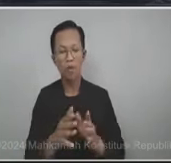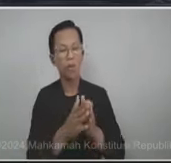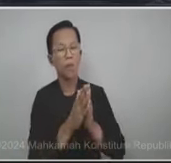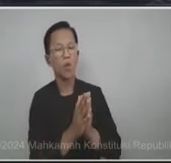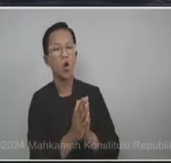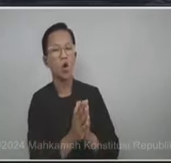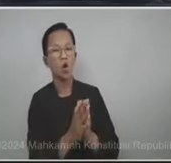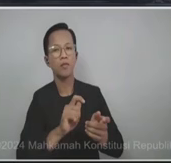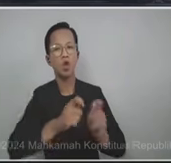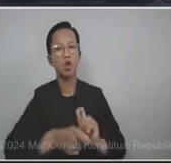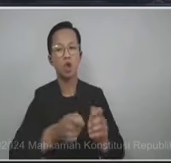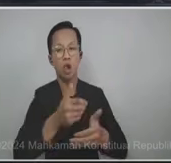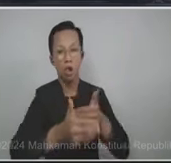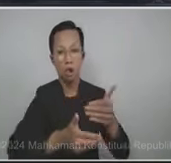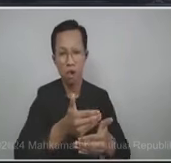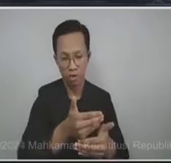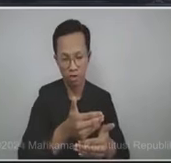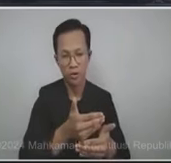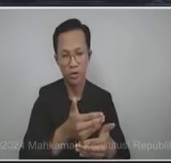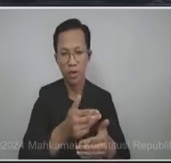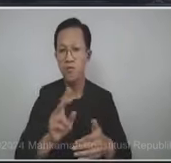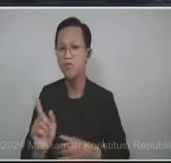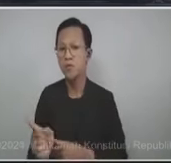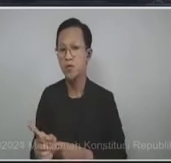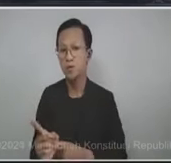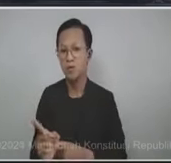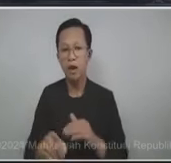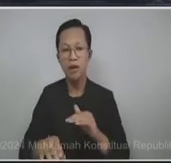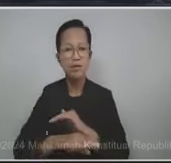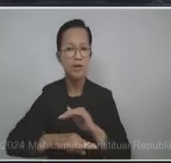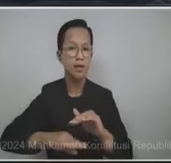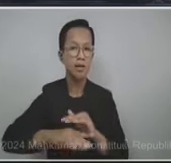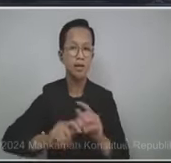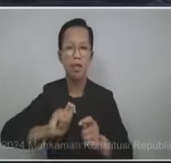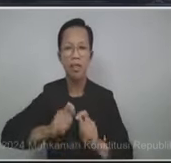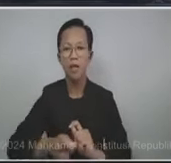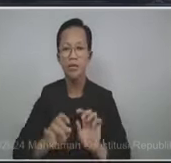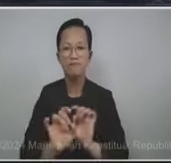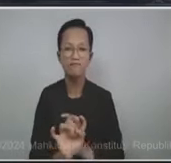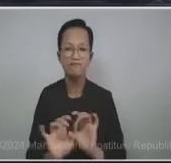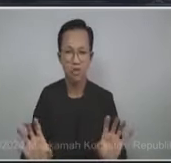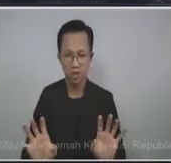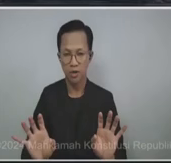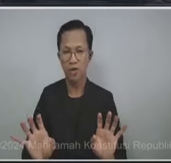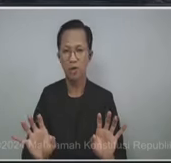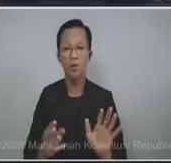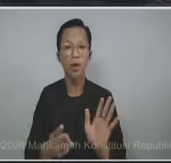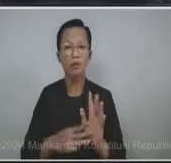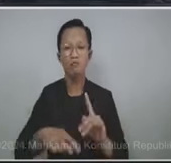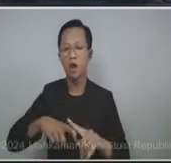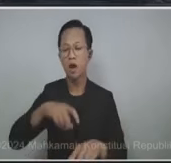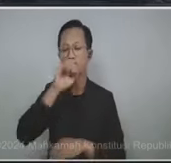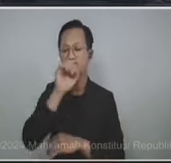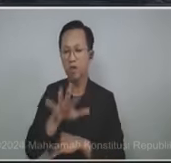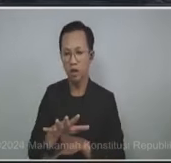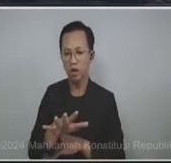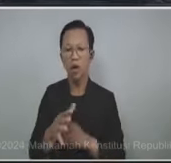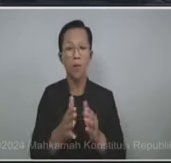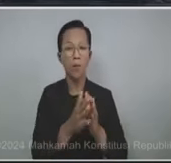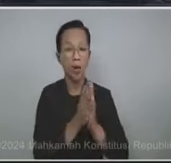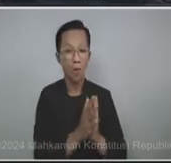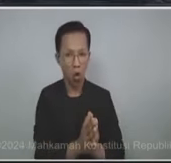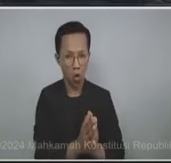dianggap diucapkan karena adanya dasar pengujian yang berbeda mahkamah berpendapat permohonan permohonan-permohonan